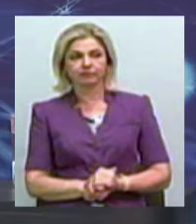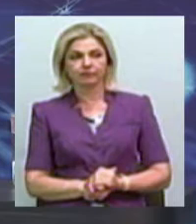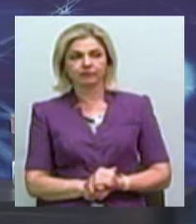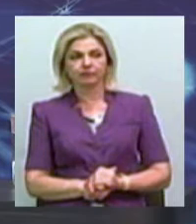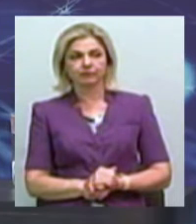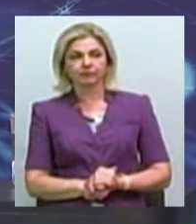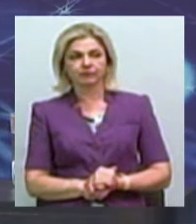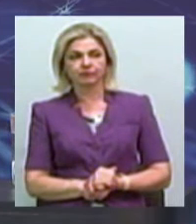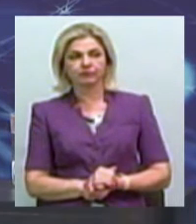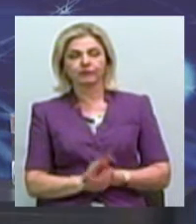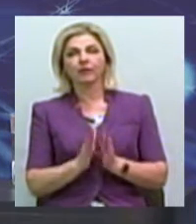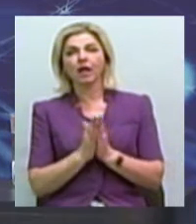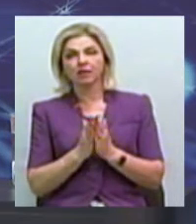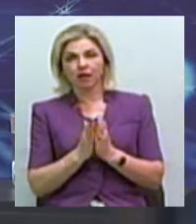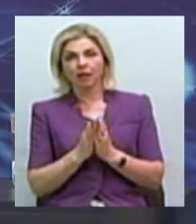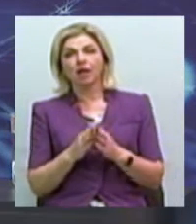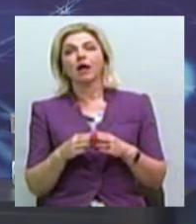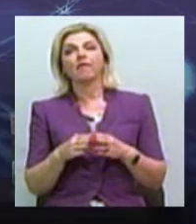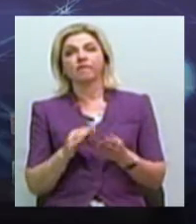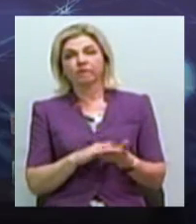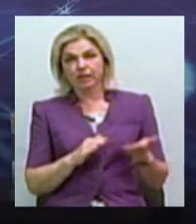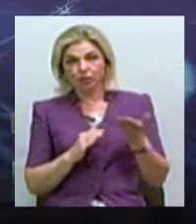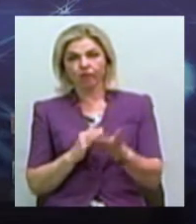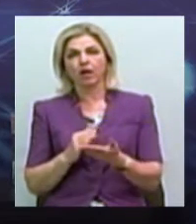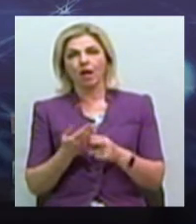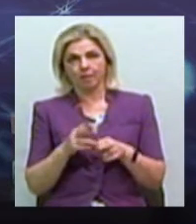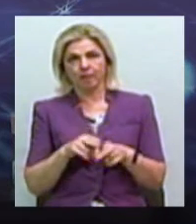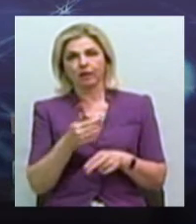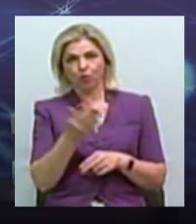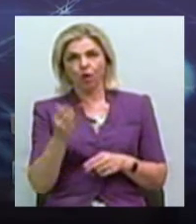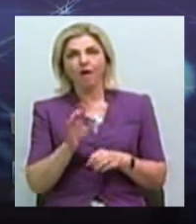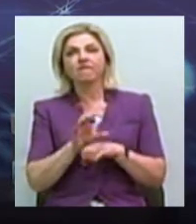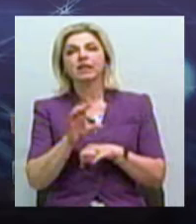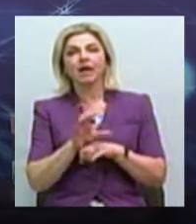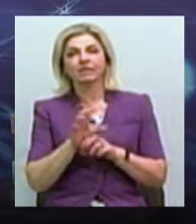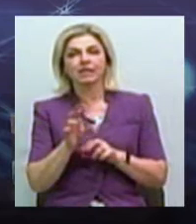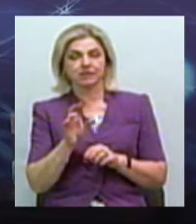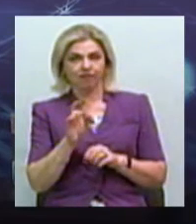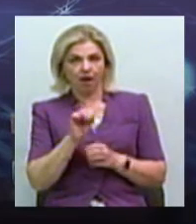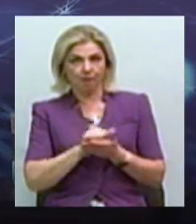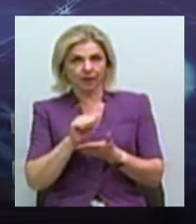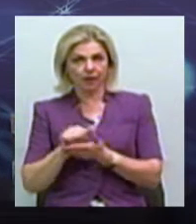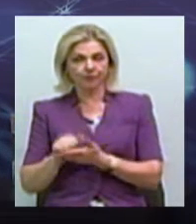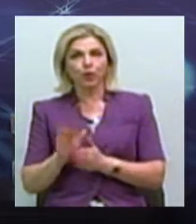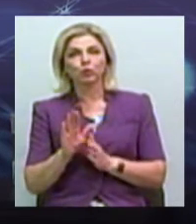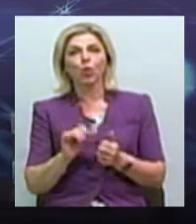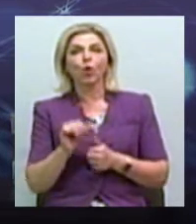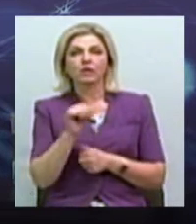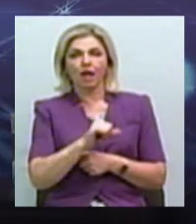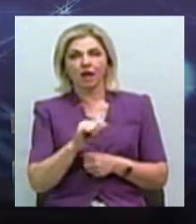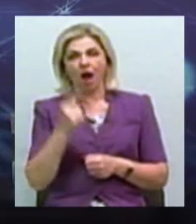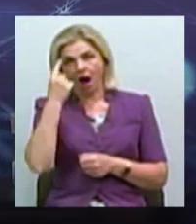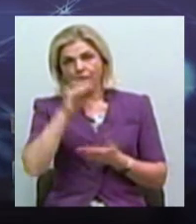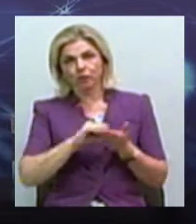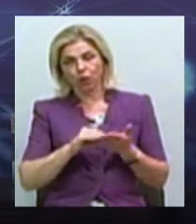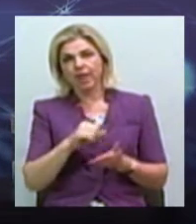Здебільшого книги надавались, висувалися саме видавництвами. Тільки окремі автори самі подавались, а здебільшого